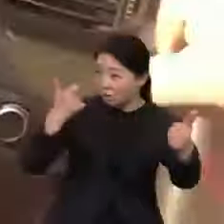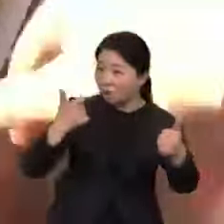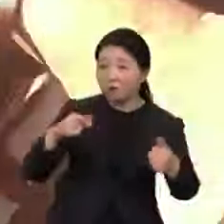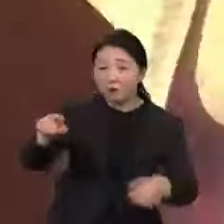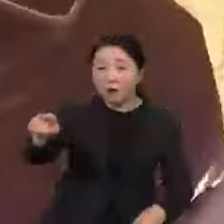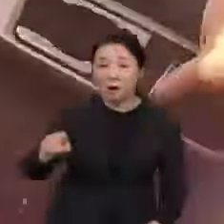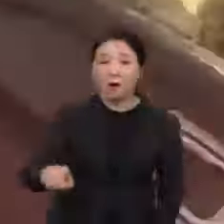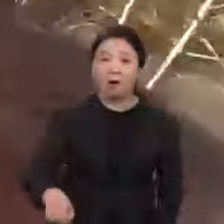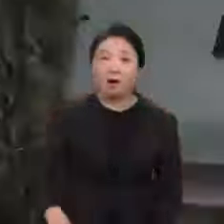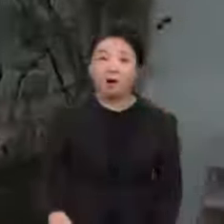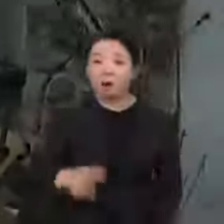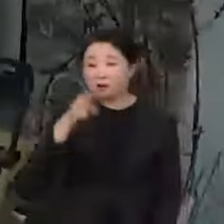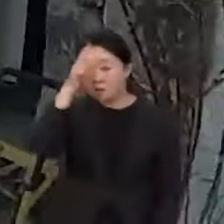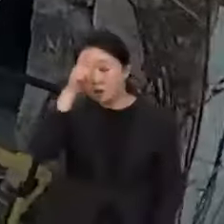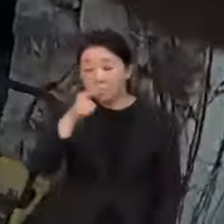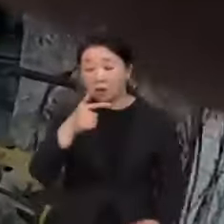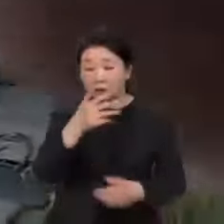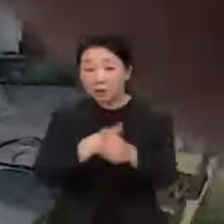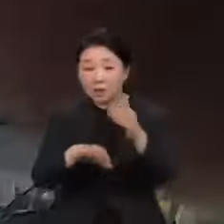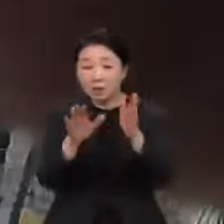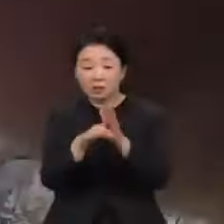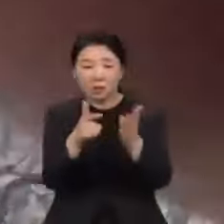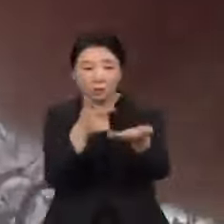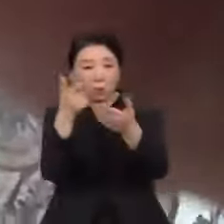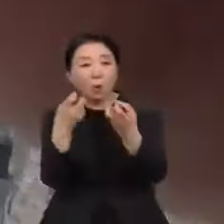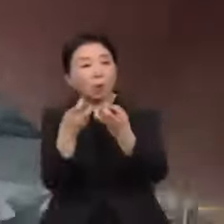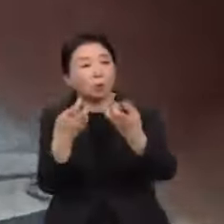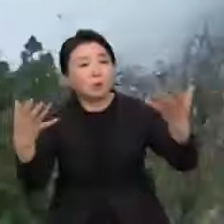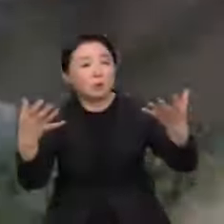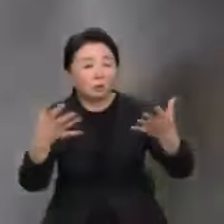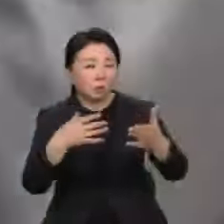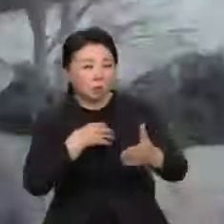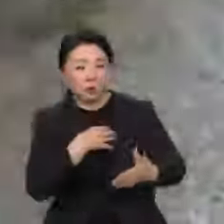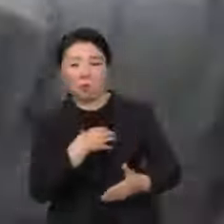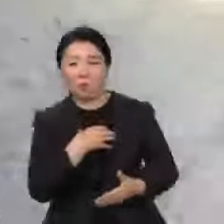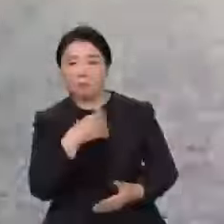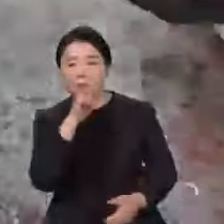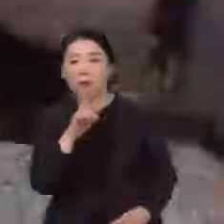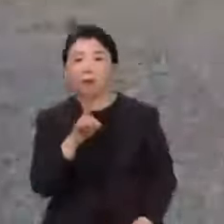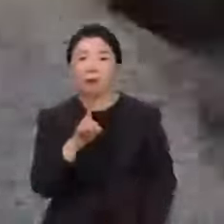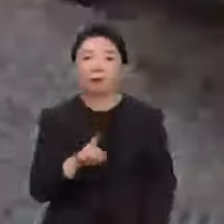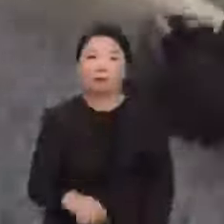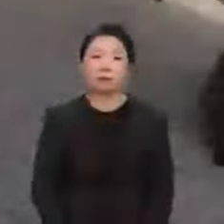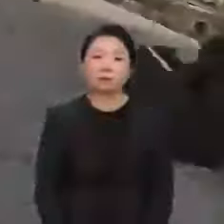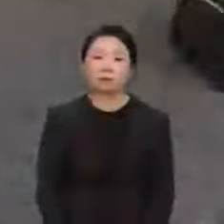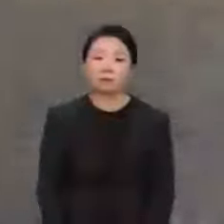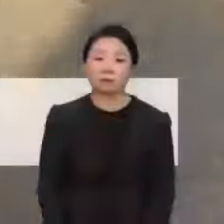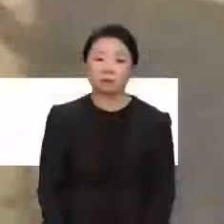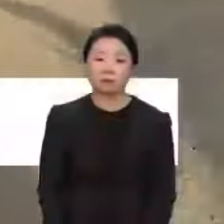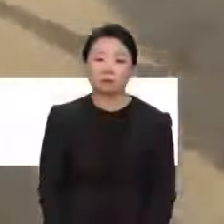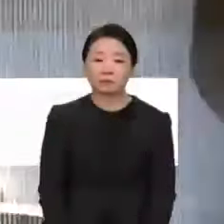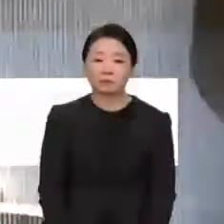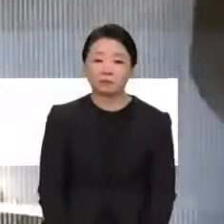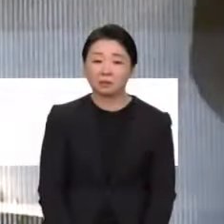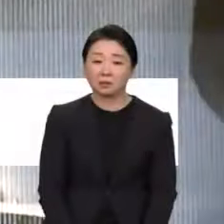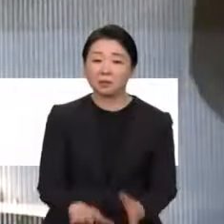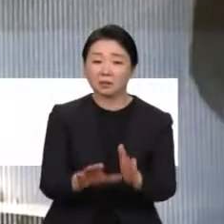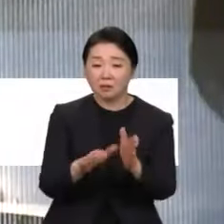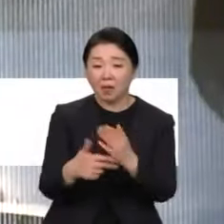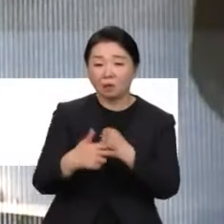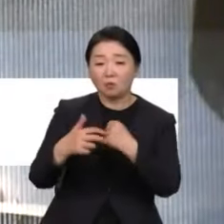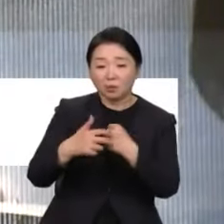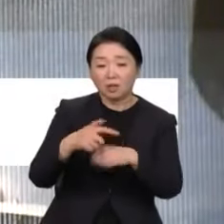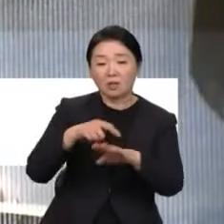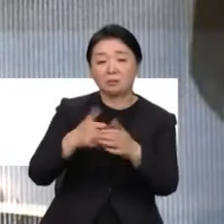샌 버나디노 경찰은 당시 상황이 총을 쏠 수밖에 없을 정도로 위협이었다고 해명했습니다. What we need to really look at is even if we had